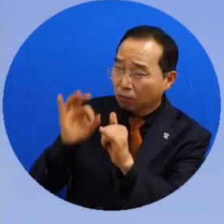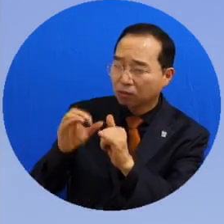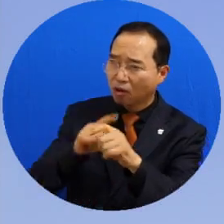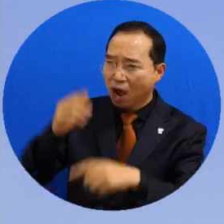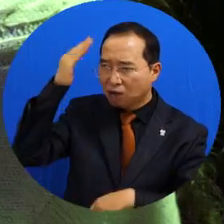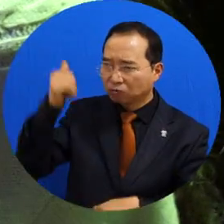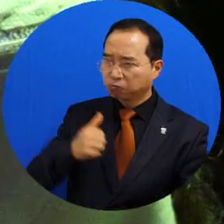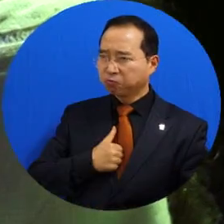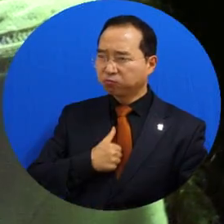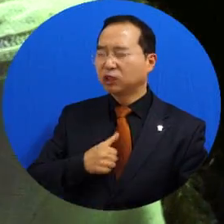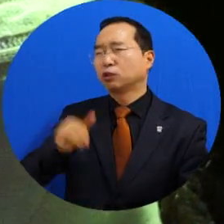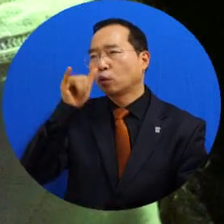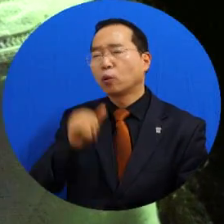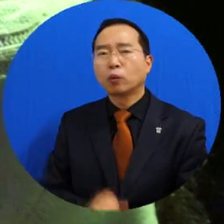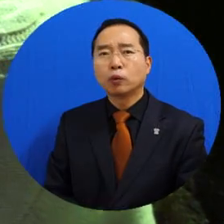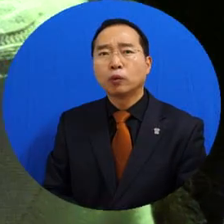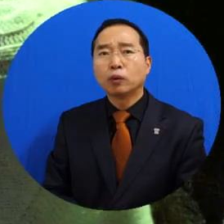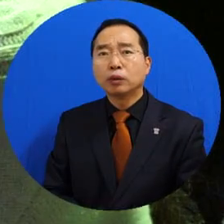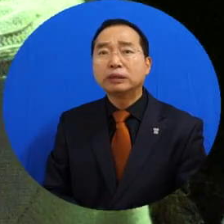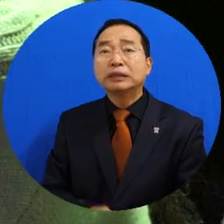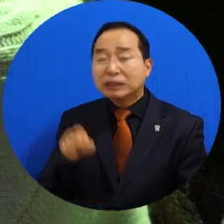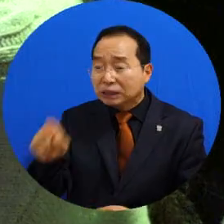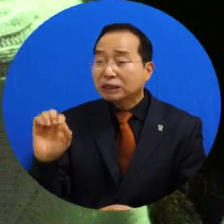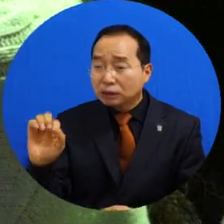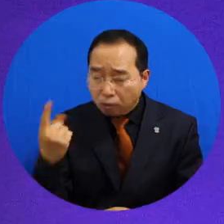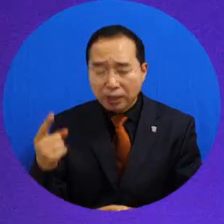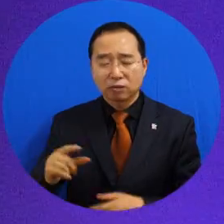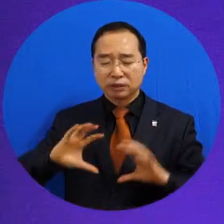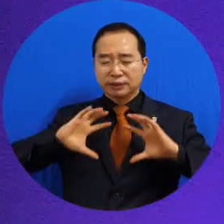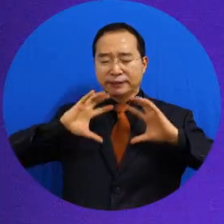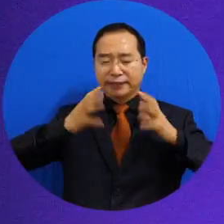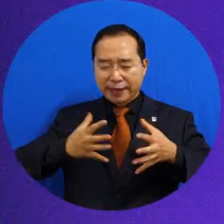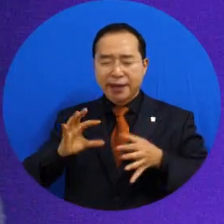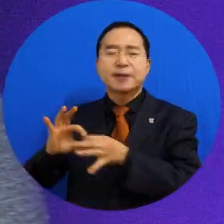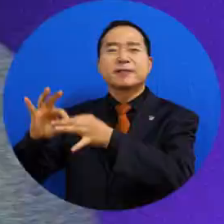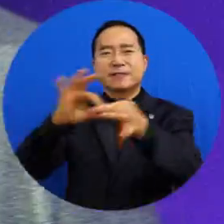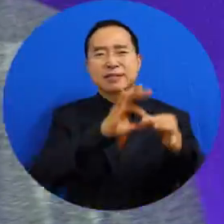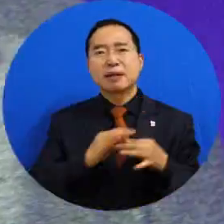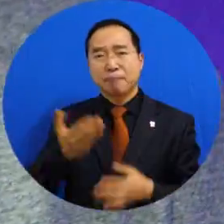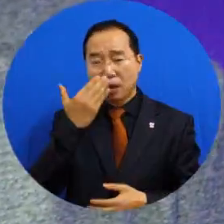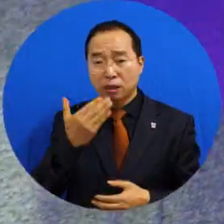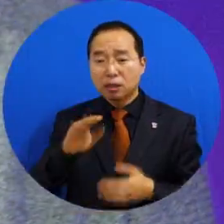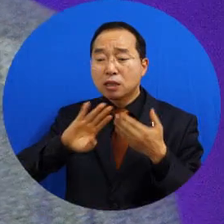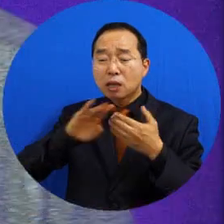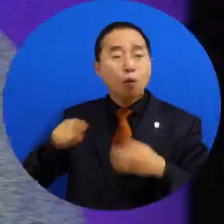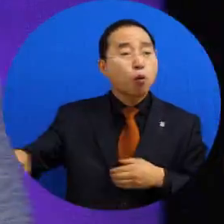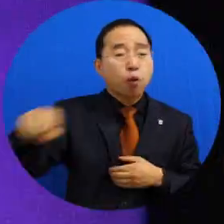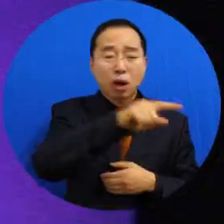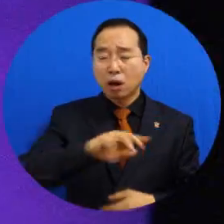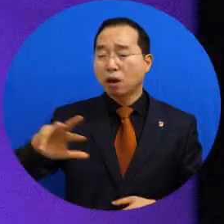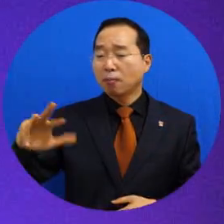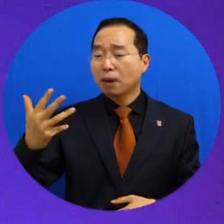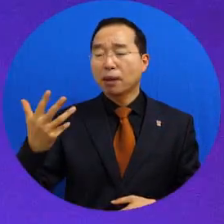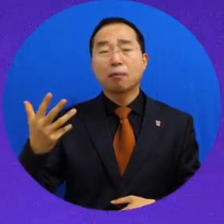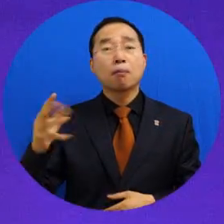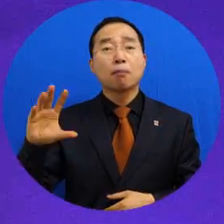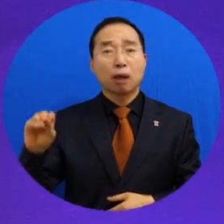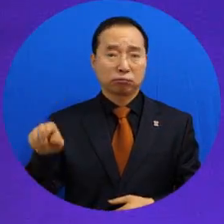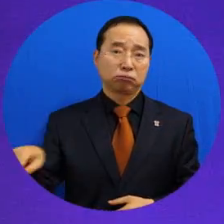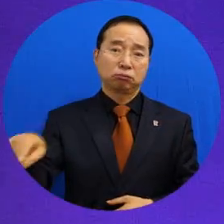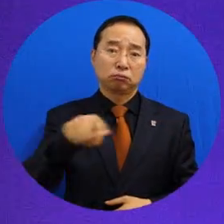역사적으로. 그리고 디아스포라가 저는 세계화의 통로라고 생각해요. 800만 명의 디아스포라, 우리 가족 같은